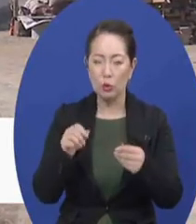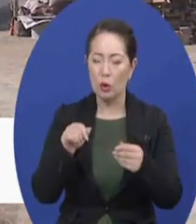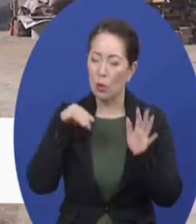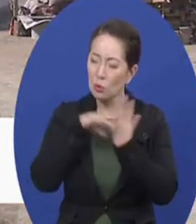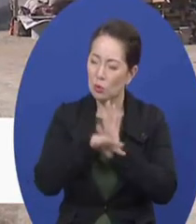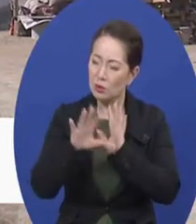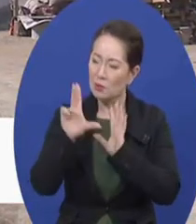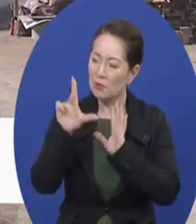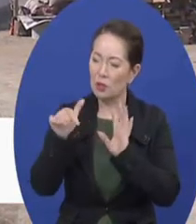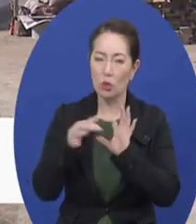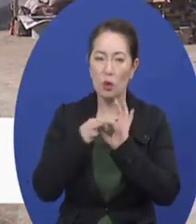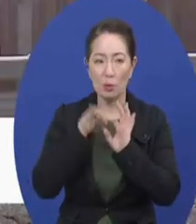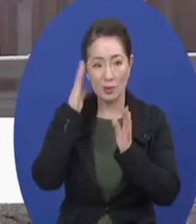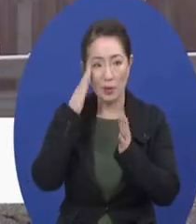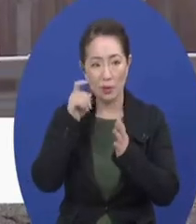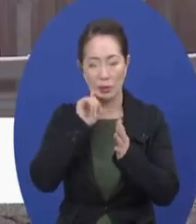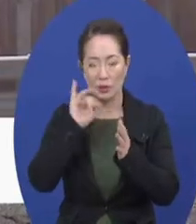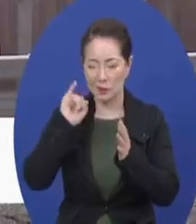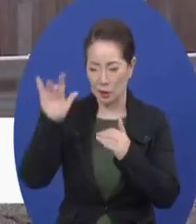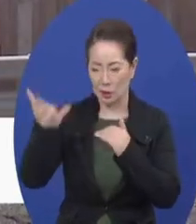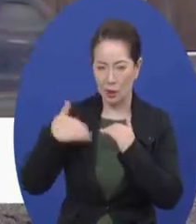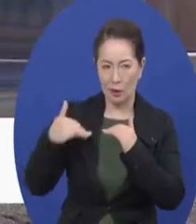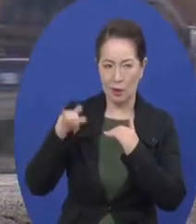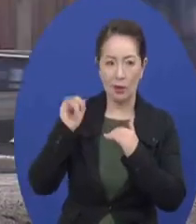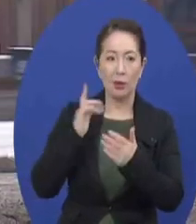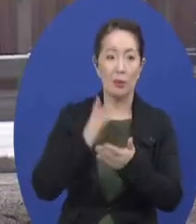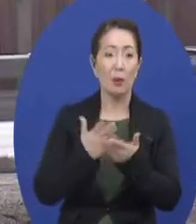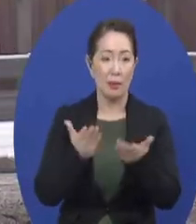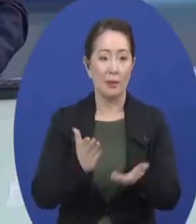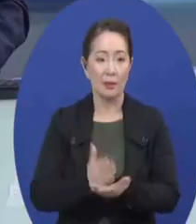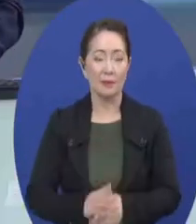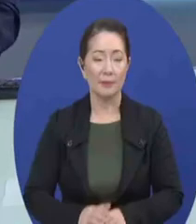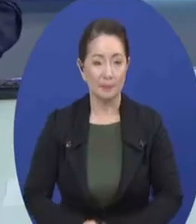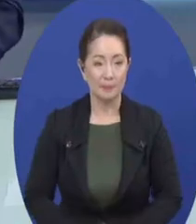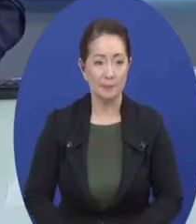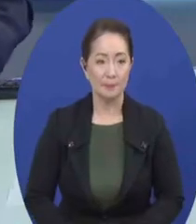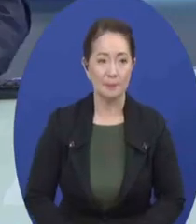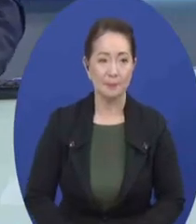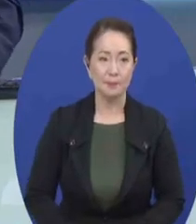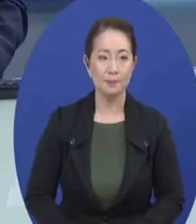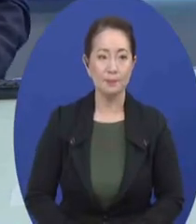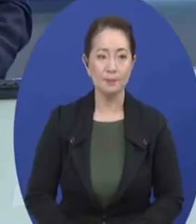сайжруулах талаарх санал хүсэлт хамгийн их ирж байгаа юм байна.